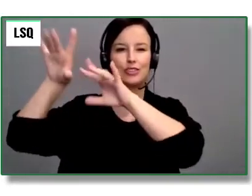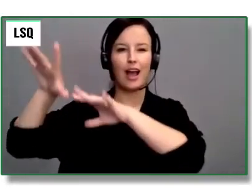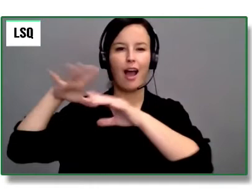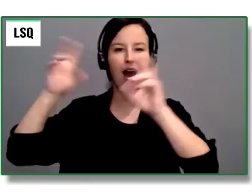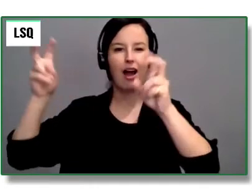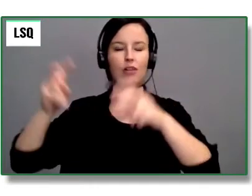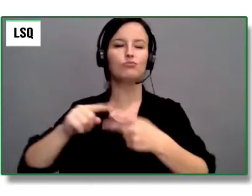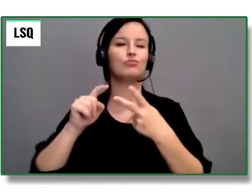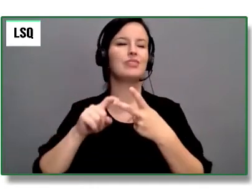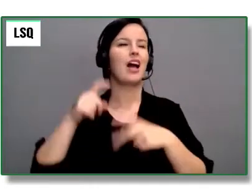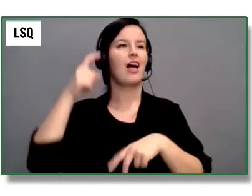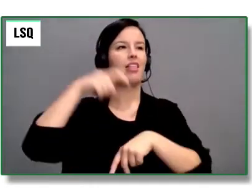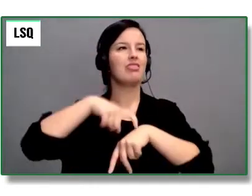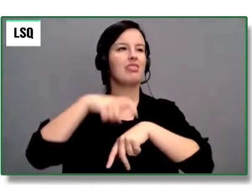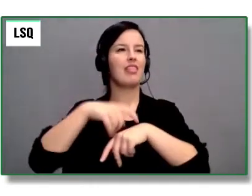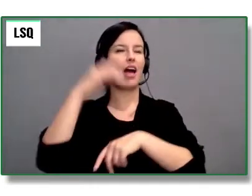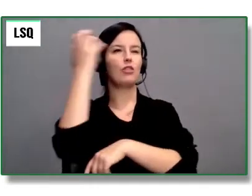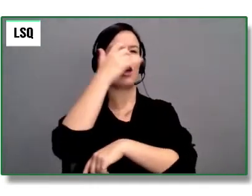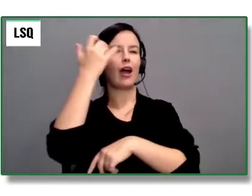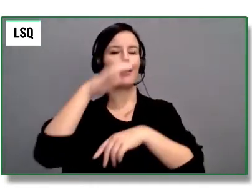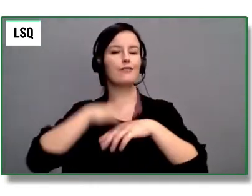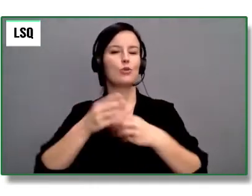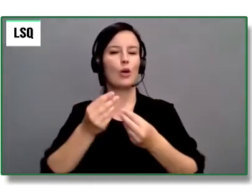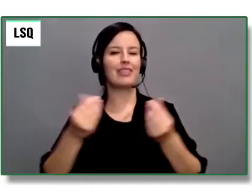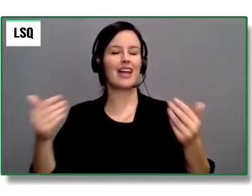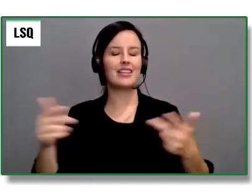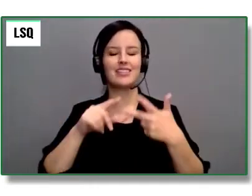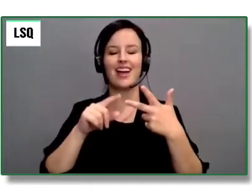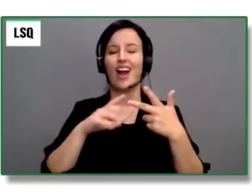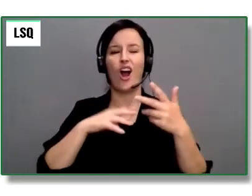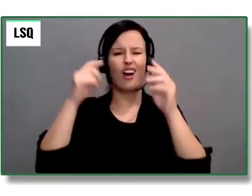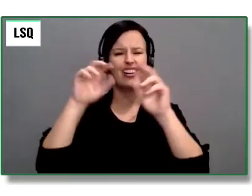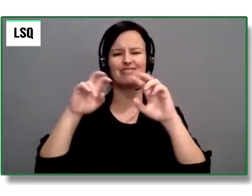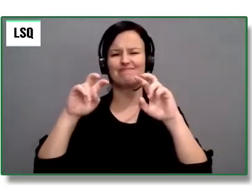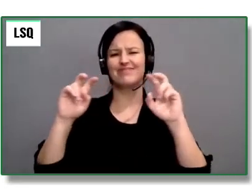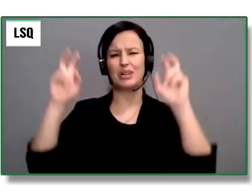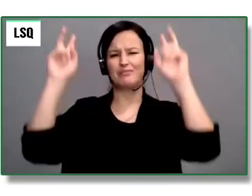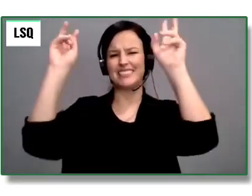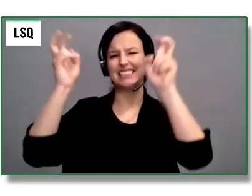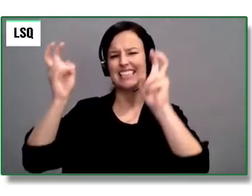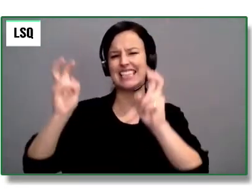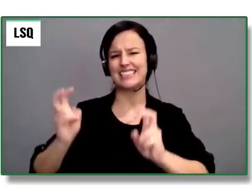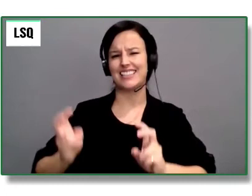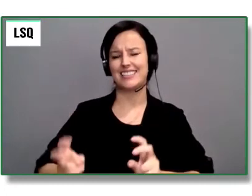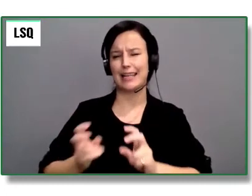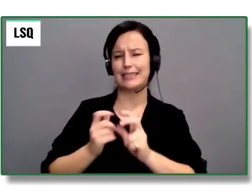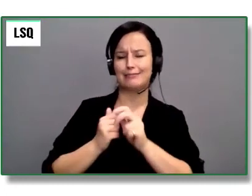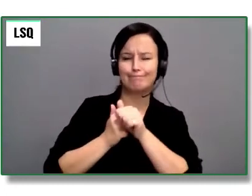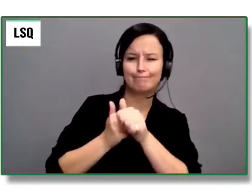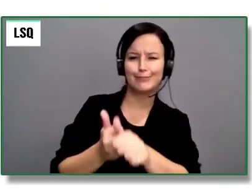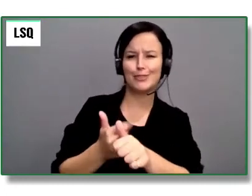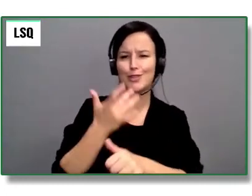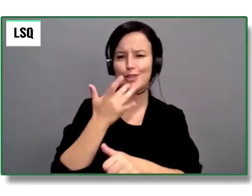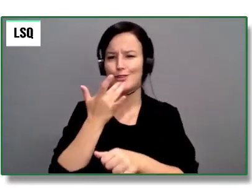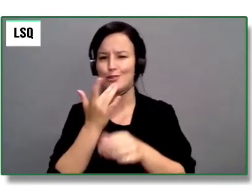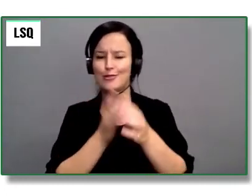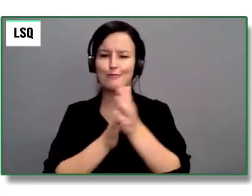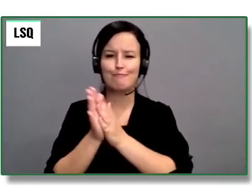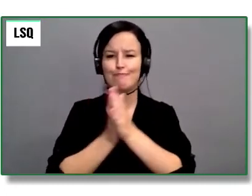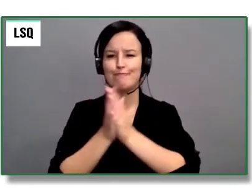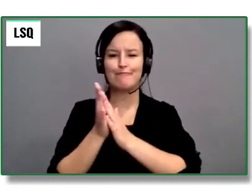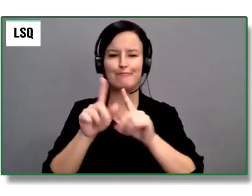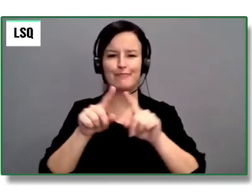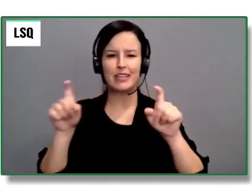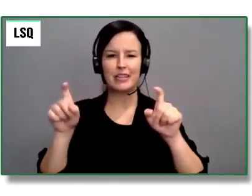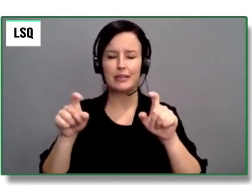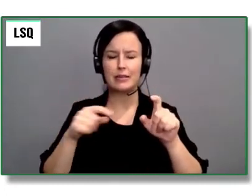dans le désert en son, Les sept piscines sacrées, donc la gorge. Et Maui, je ne suis pas